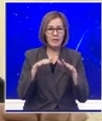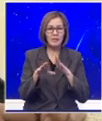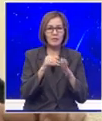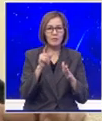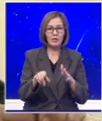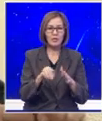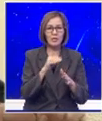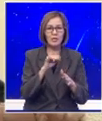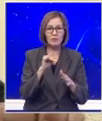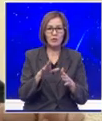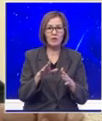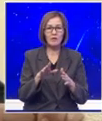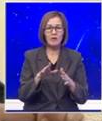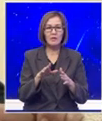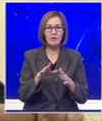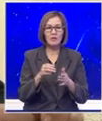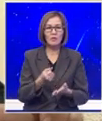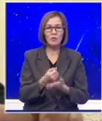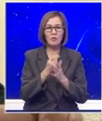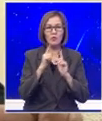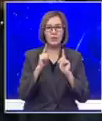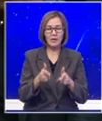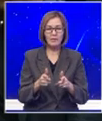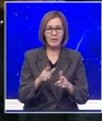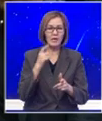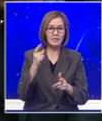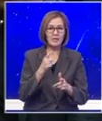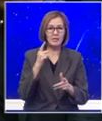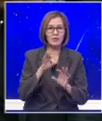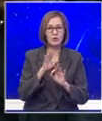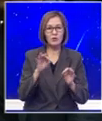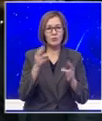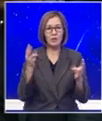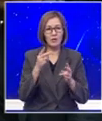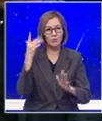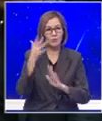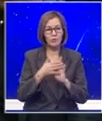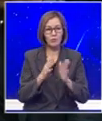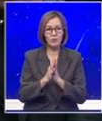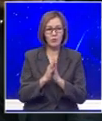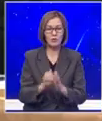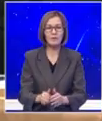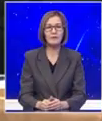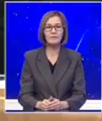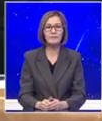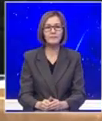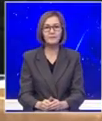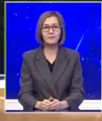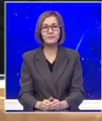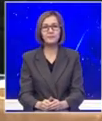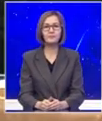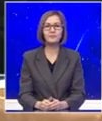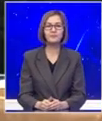депутаты Жанболат Жүргенбаев әріптестерін қолдап, шаруаларға түсіністікпен қарауды өтінді. Фолиада жүрген